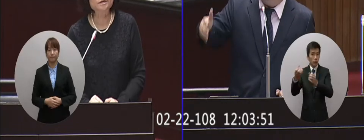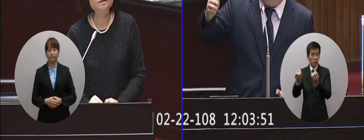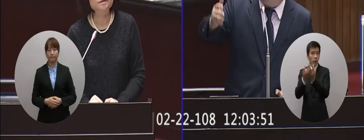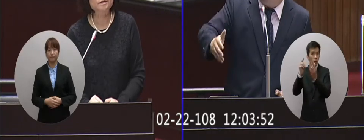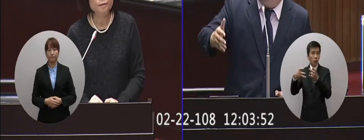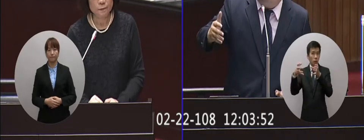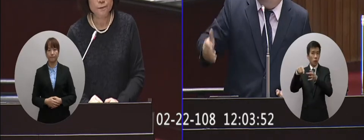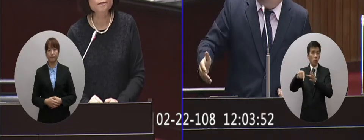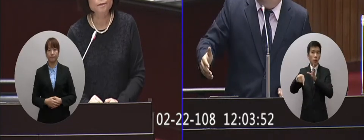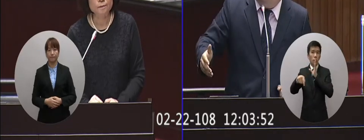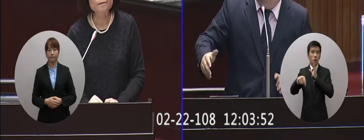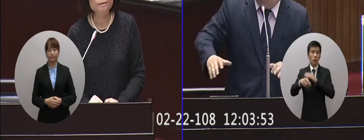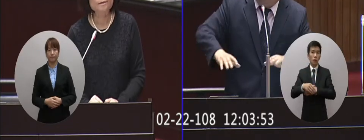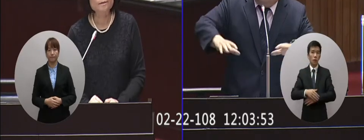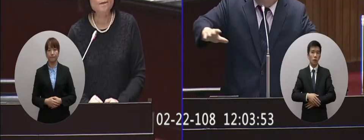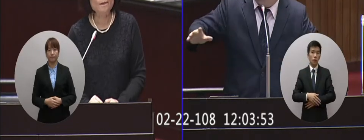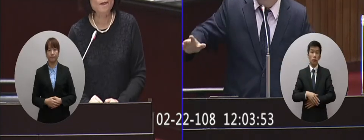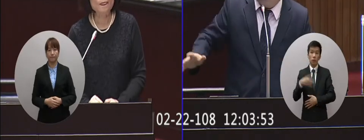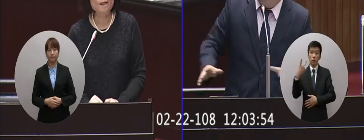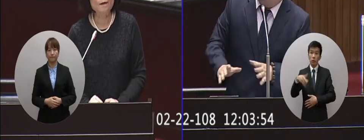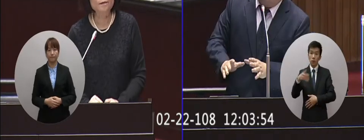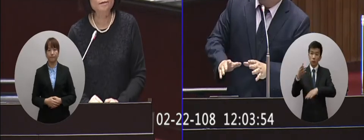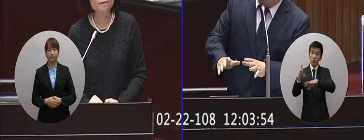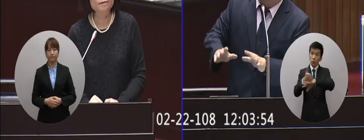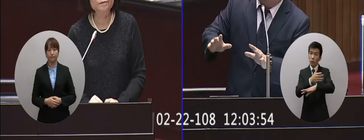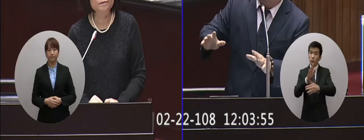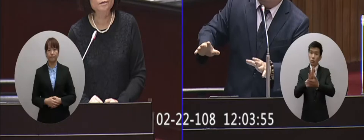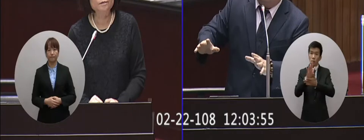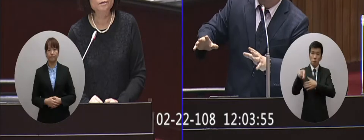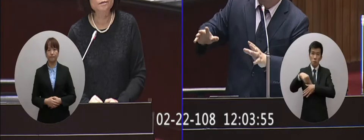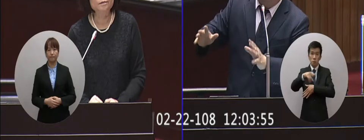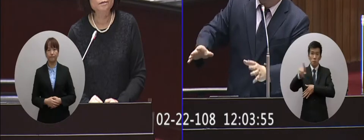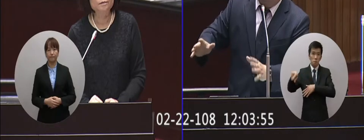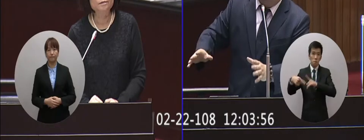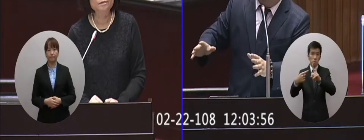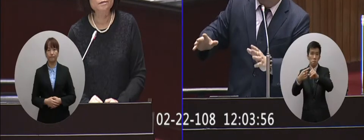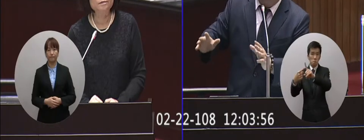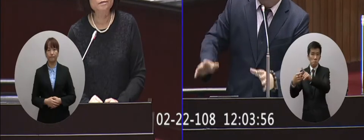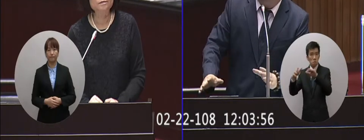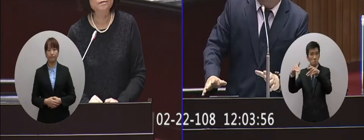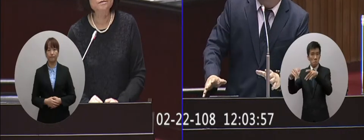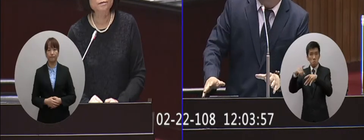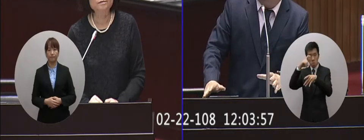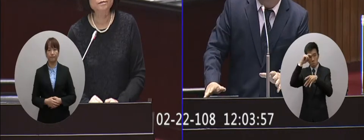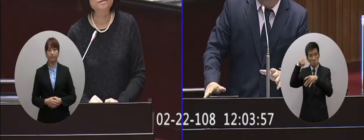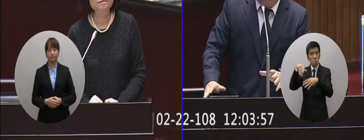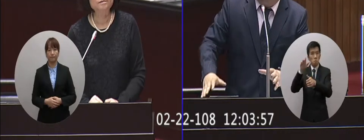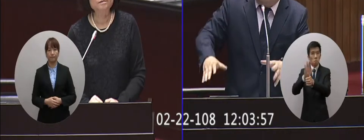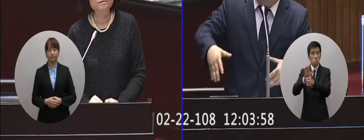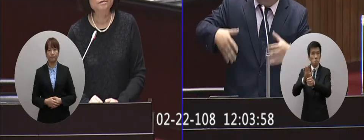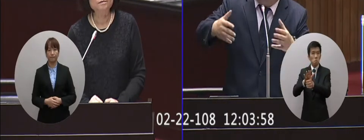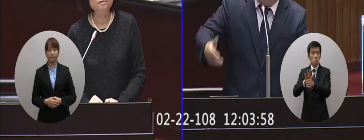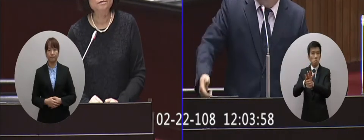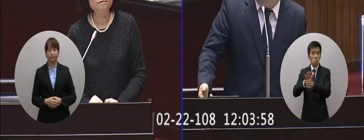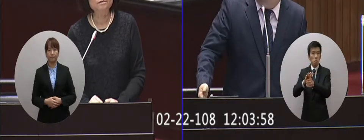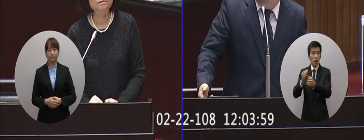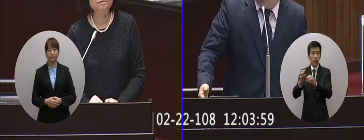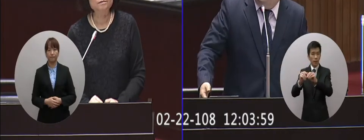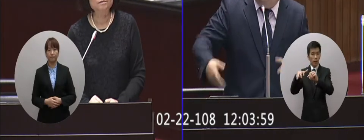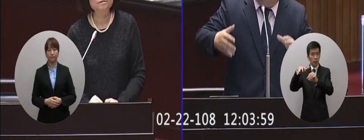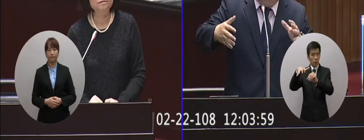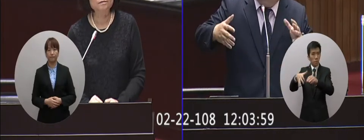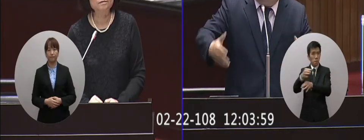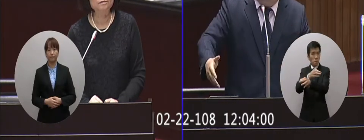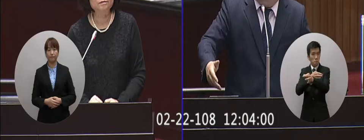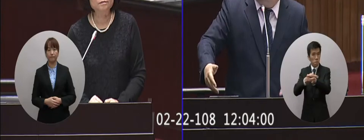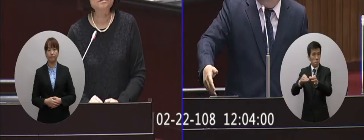限村就在我们嘉义的六角乡。后来有一群人，他们确实想在这个地方要投入地方创生。那这样的话，如果